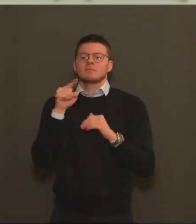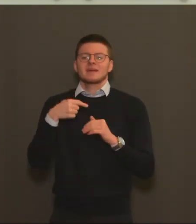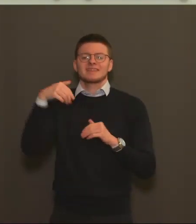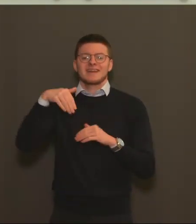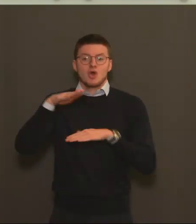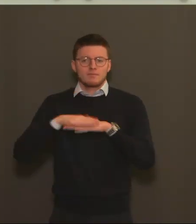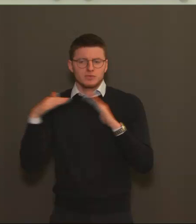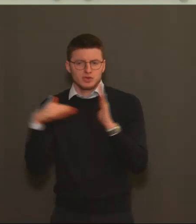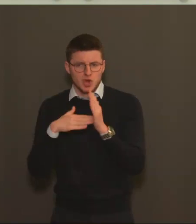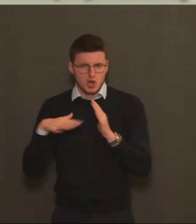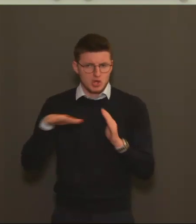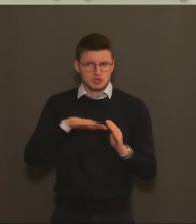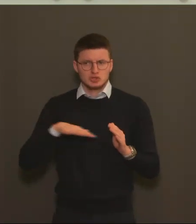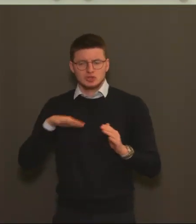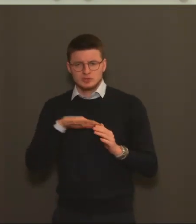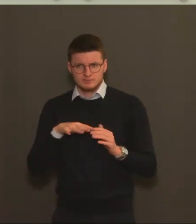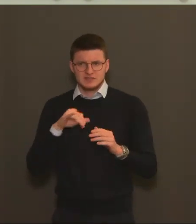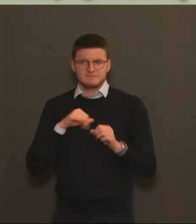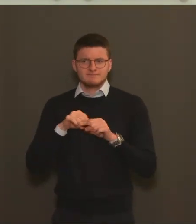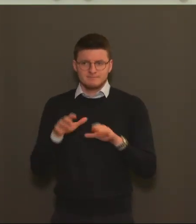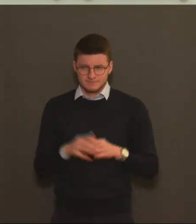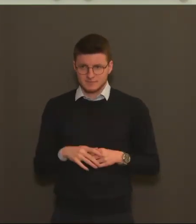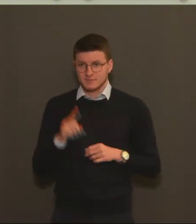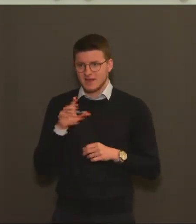hier om kleine aantallen.